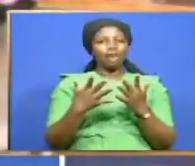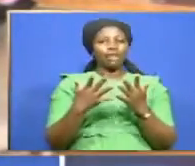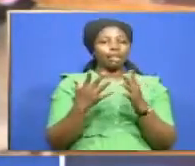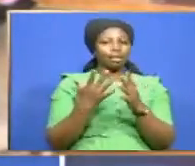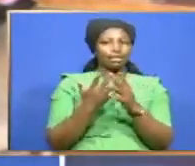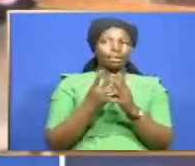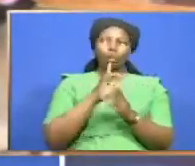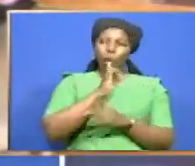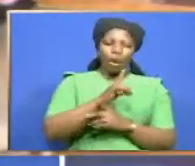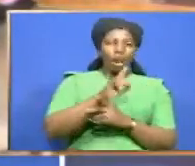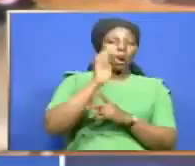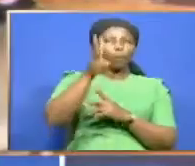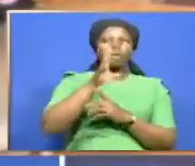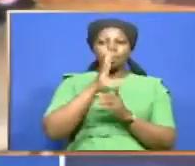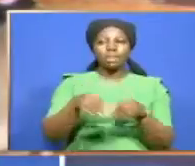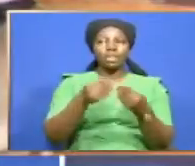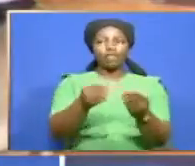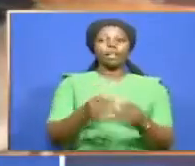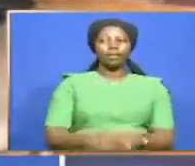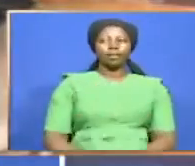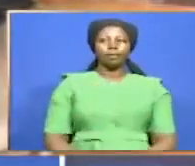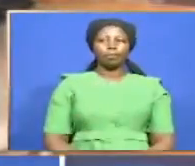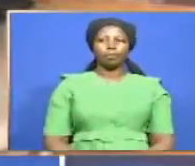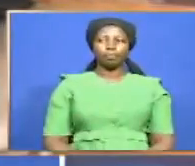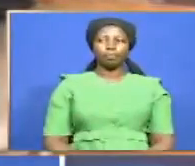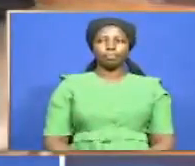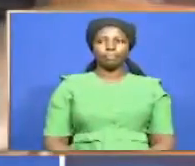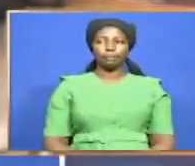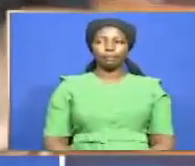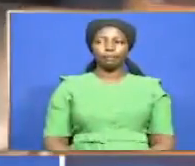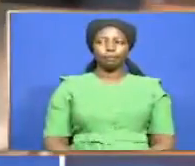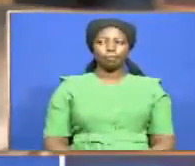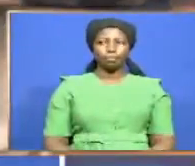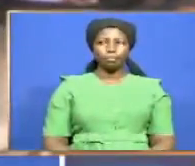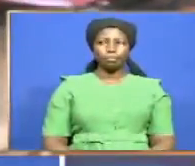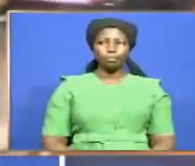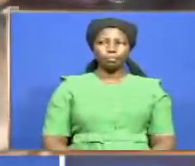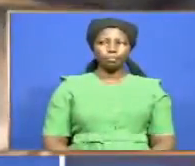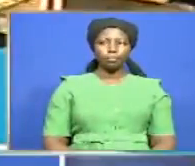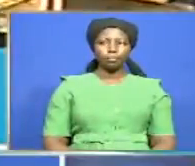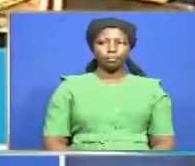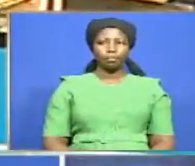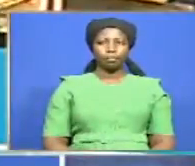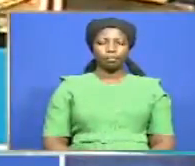yatatolewa. Nikiripotia Darubini, jina langu ni Sarafina Robbie.